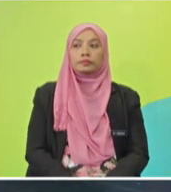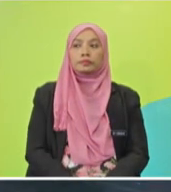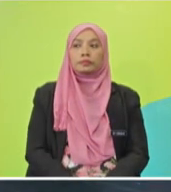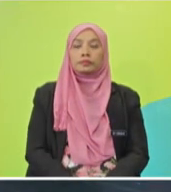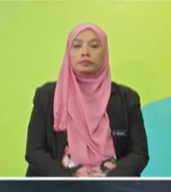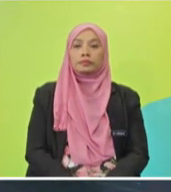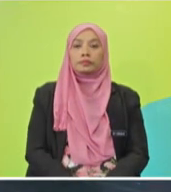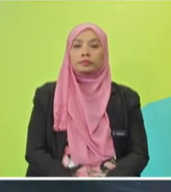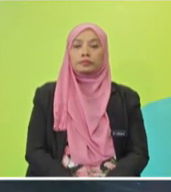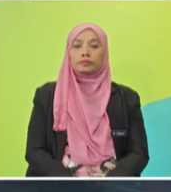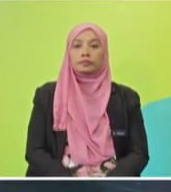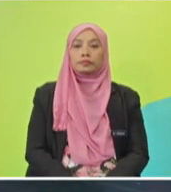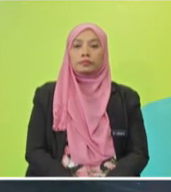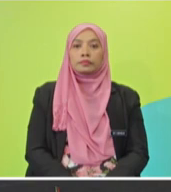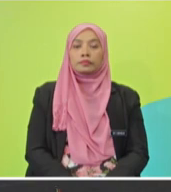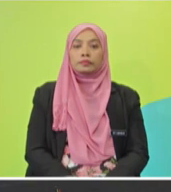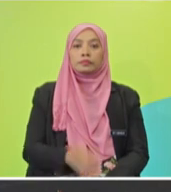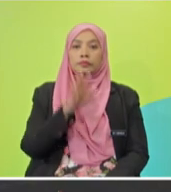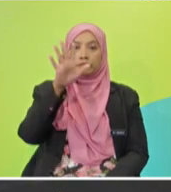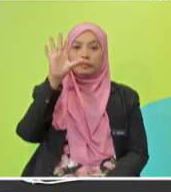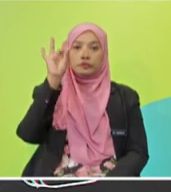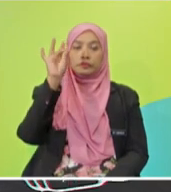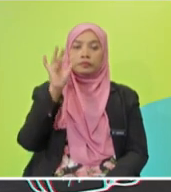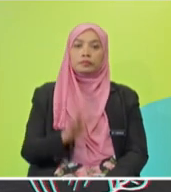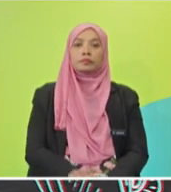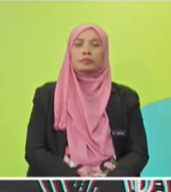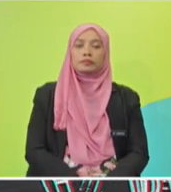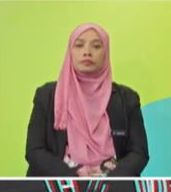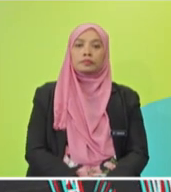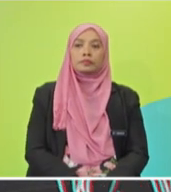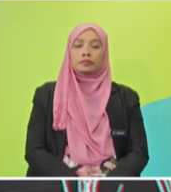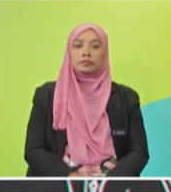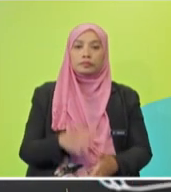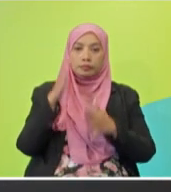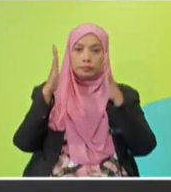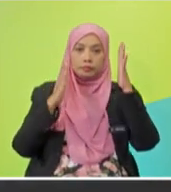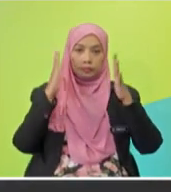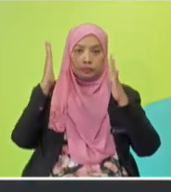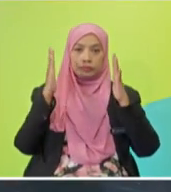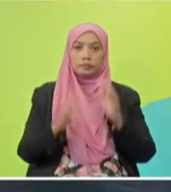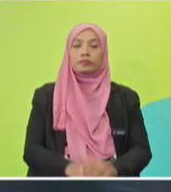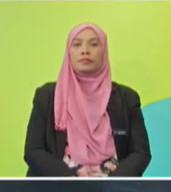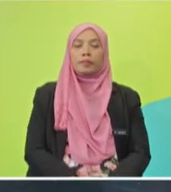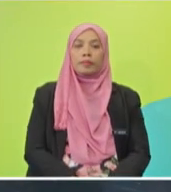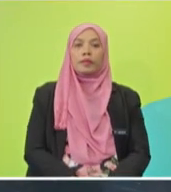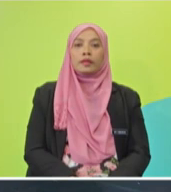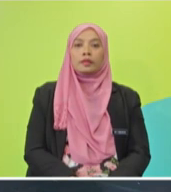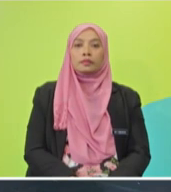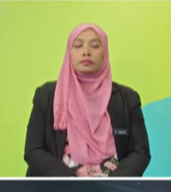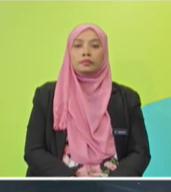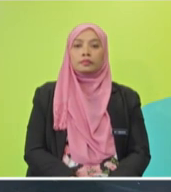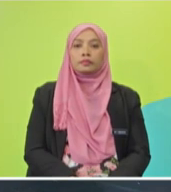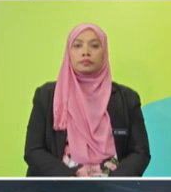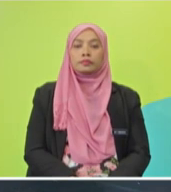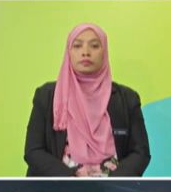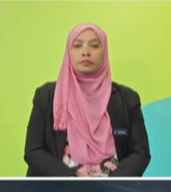Betul. Kita bagi juga 5 bintang untuk Kimi. 5 bintang untuk Hakimi dan juga kepada mereka yang dapat jawab dengan betul tu dekat rumah tu. Syabas kepada anda